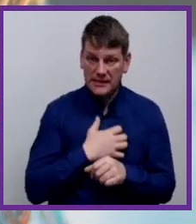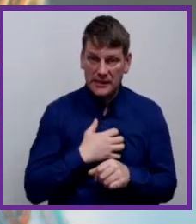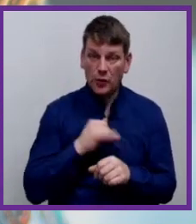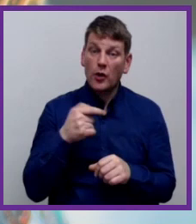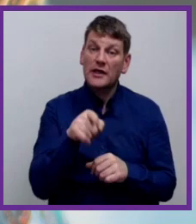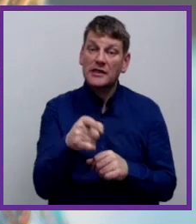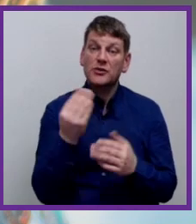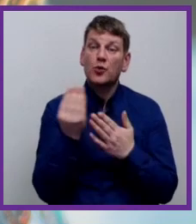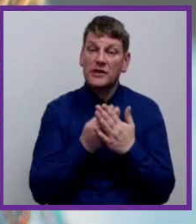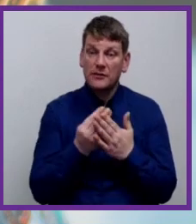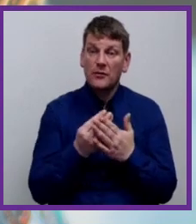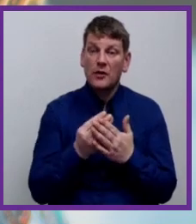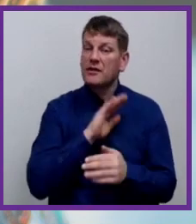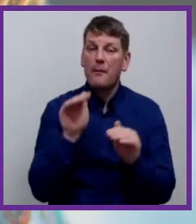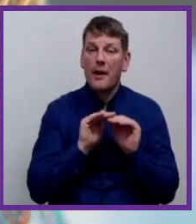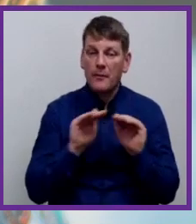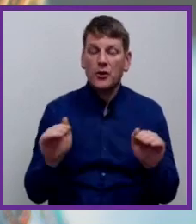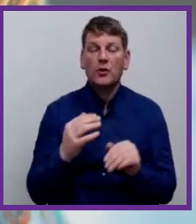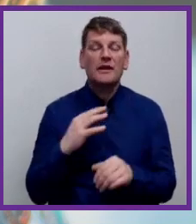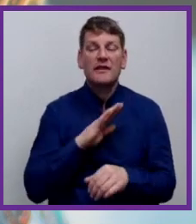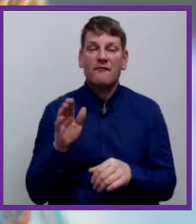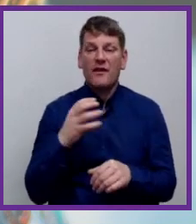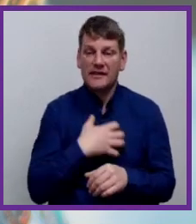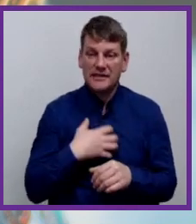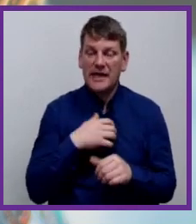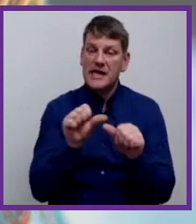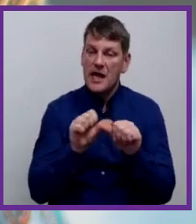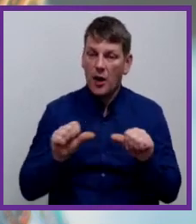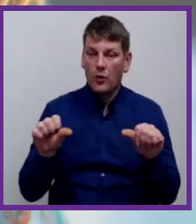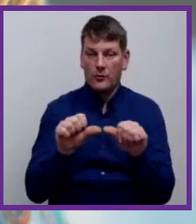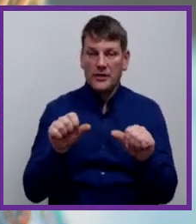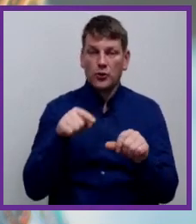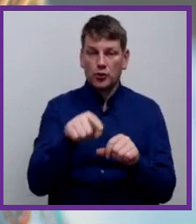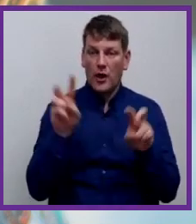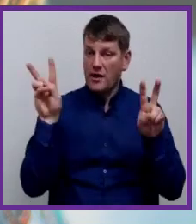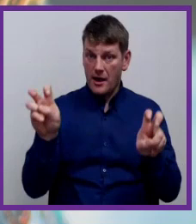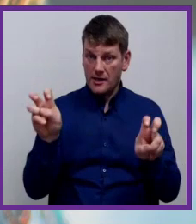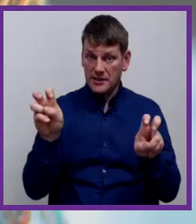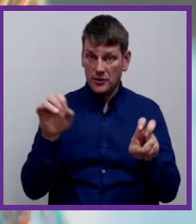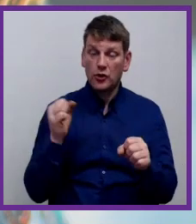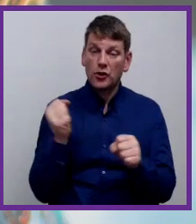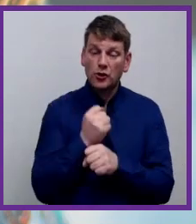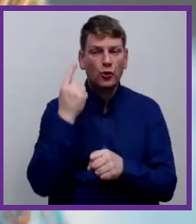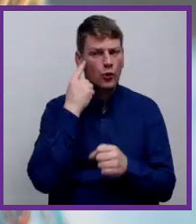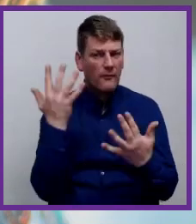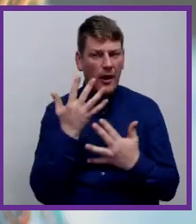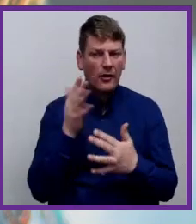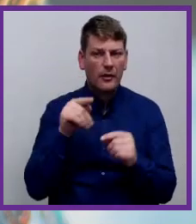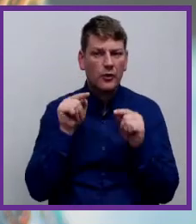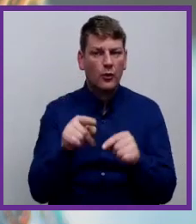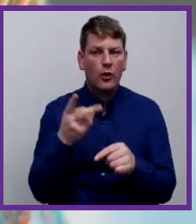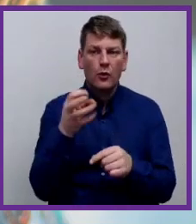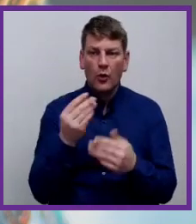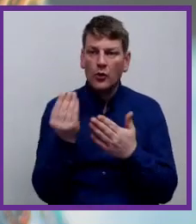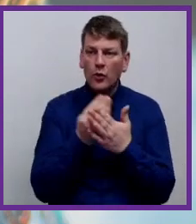tas nozīmētu nepamatot un nevajadzīgi ierobežot šo jēdzienu. Taču, domājot par to, ko